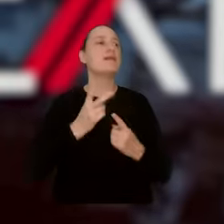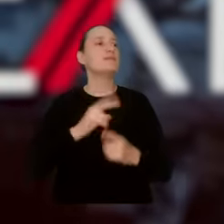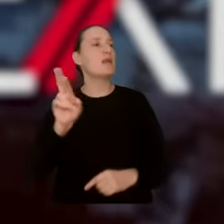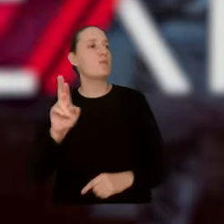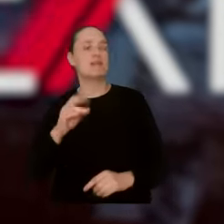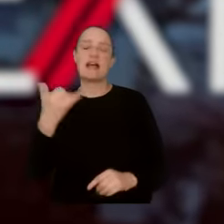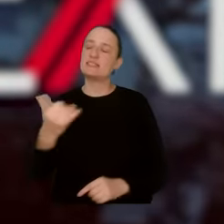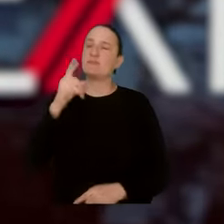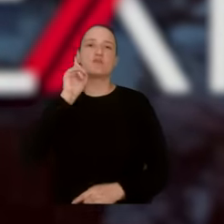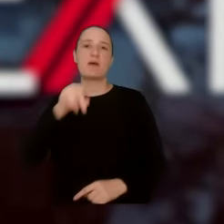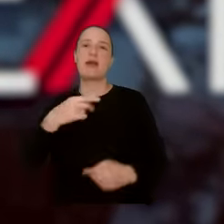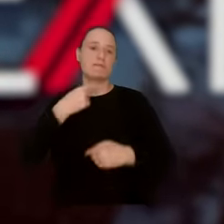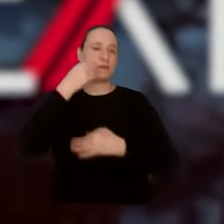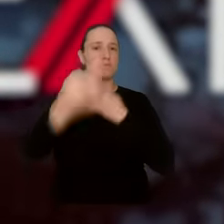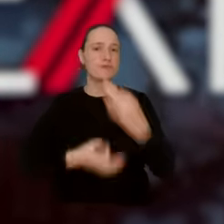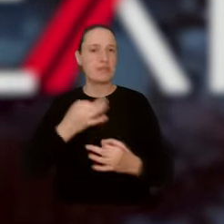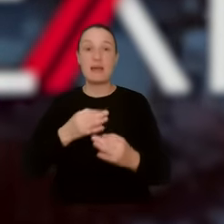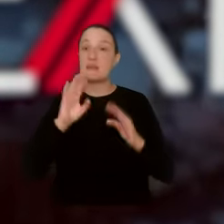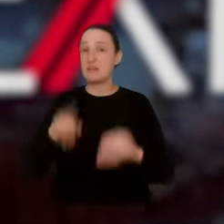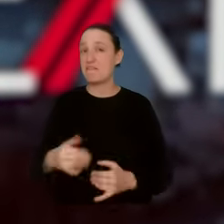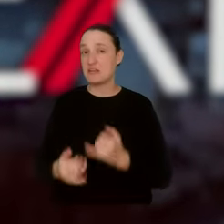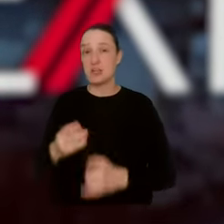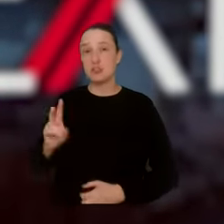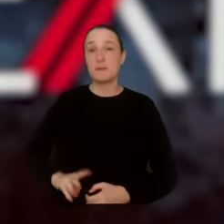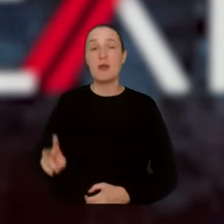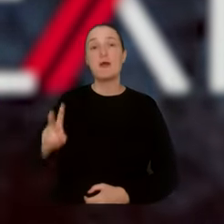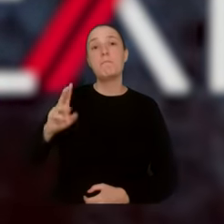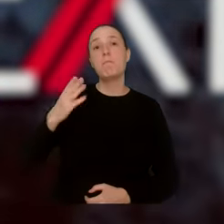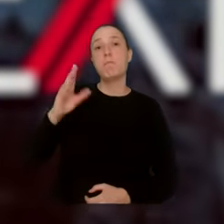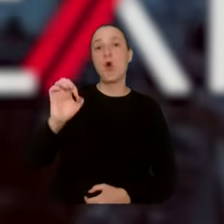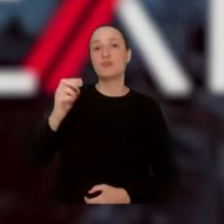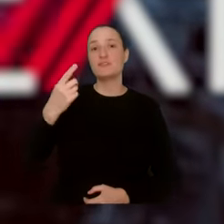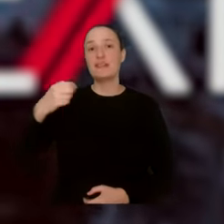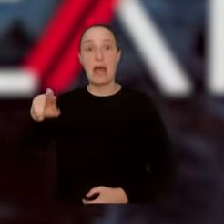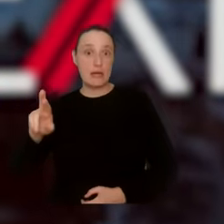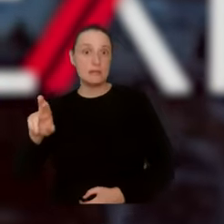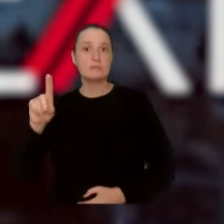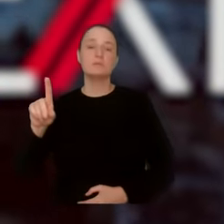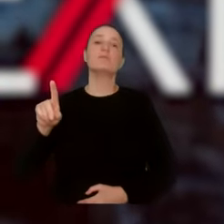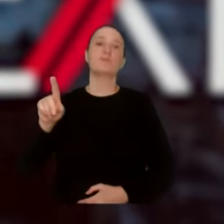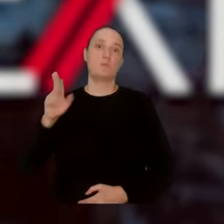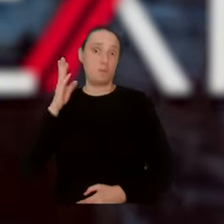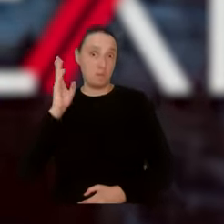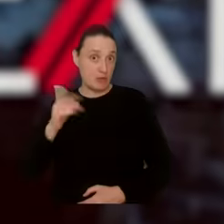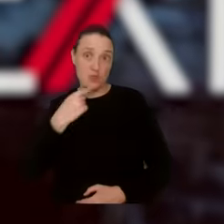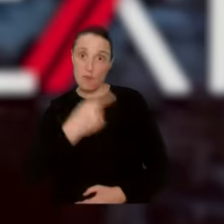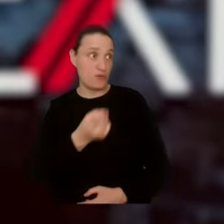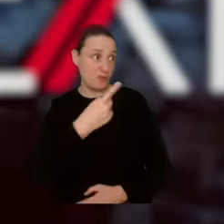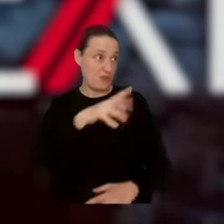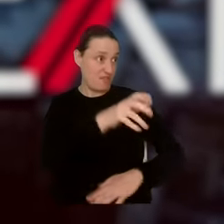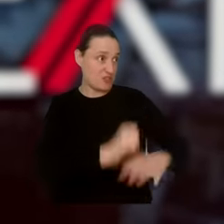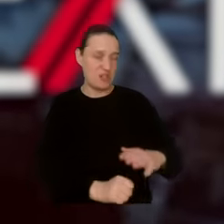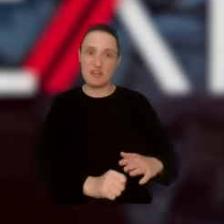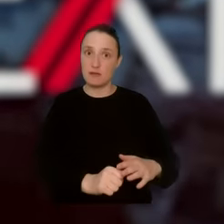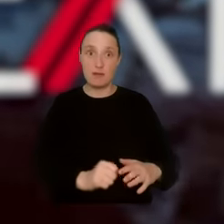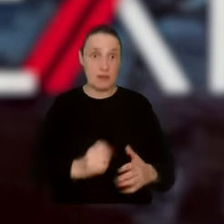to się nie zmieni. Nawet gdyby sam Adam Bodnar, czyli szef tak zwanego Ministerstwa Sprawiedliwości, groził nam więzieniem. Niemożliwe? Na zdrowy